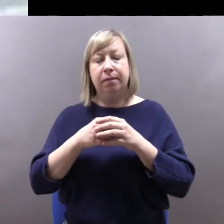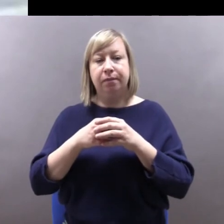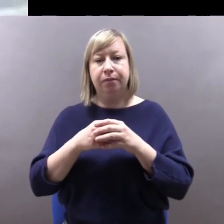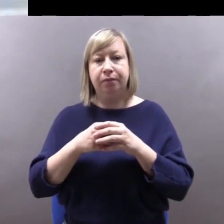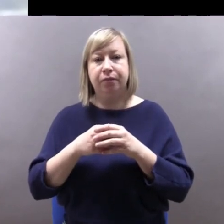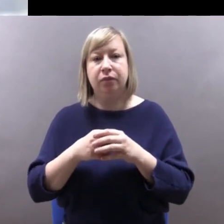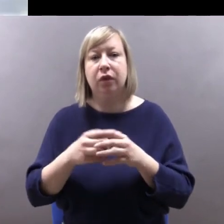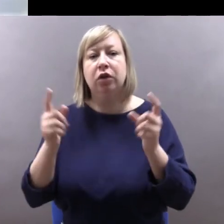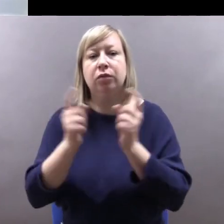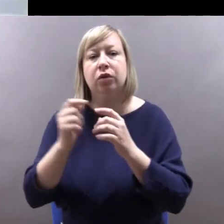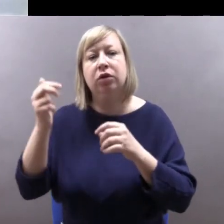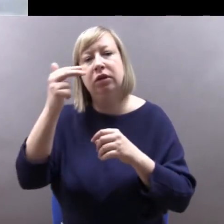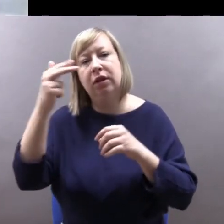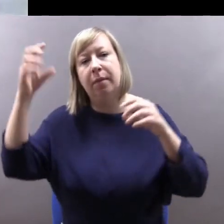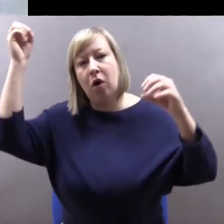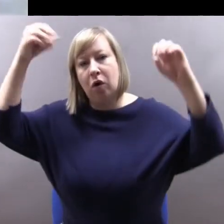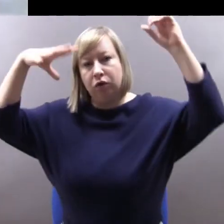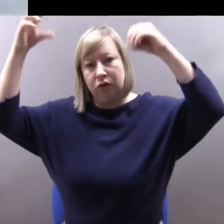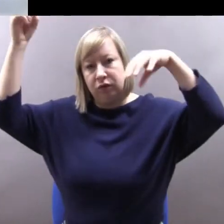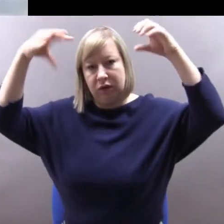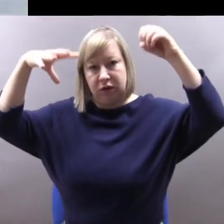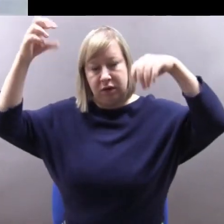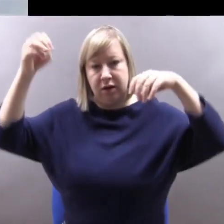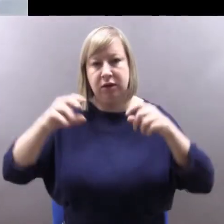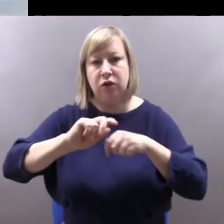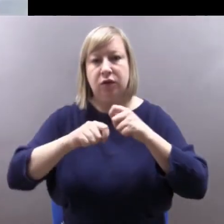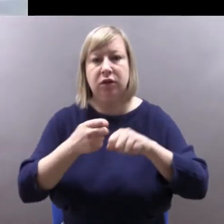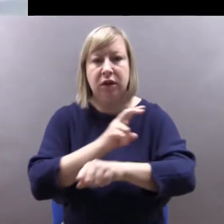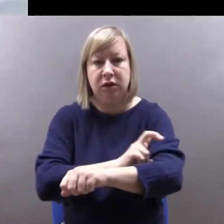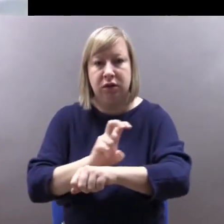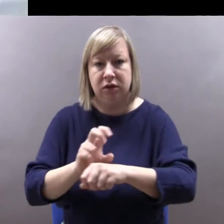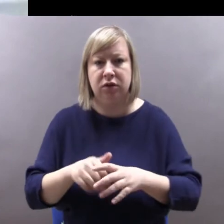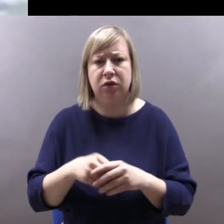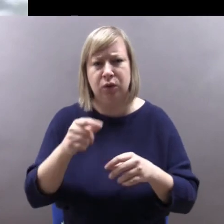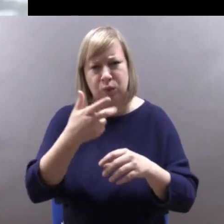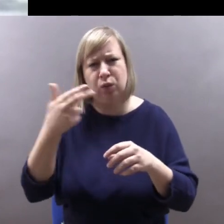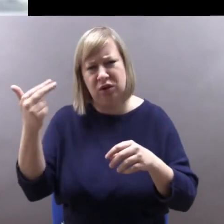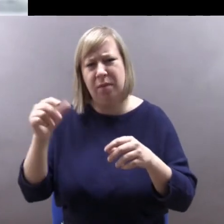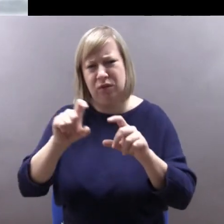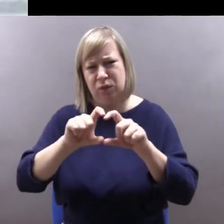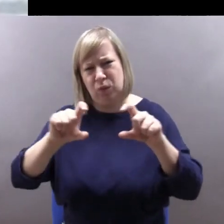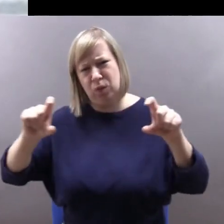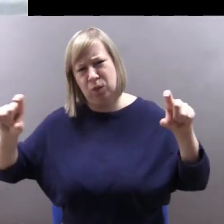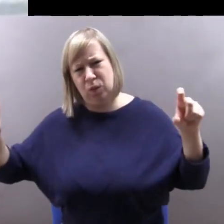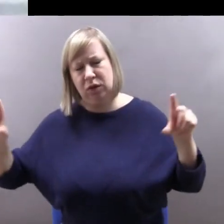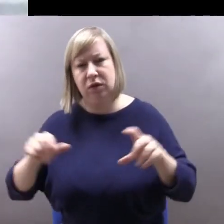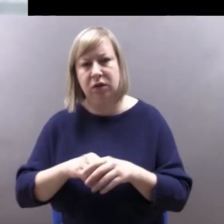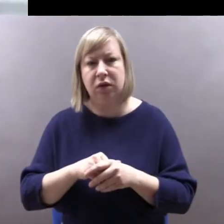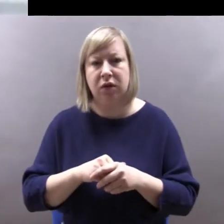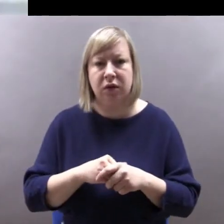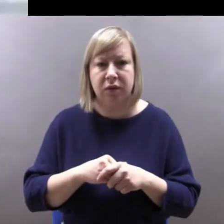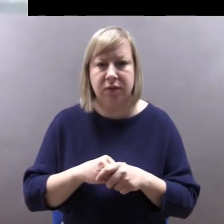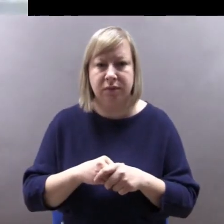rozwiązań technicznych, czy też tam jest bardzo długi temat, taki mało przystępny, więc ja go